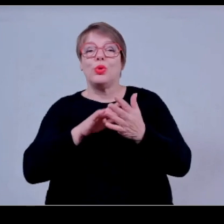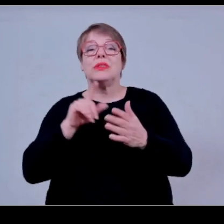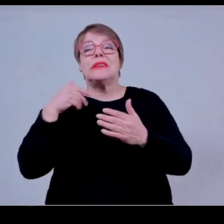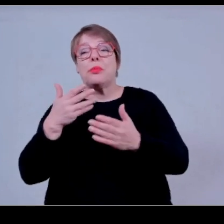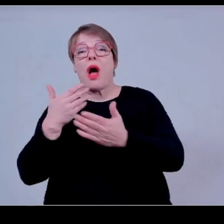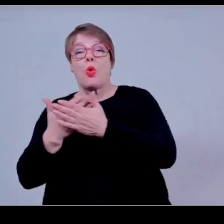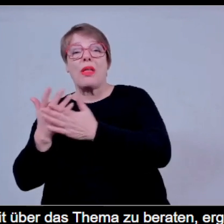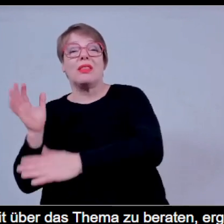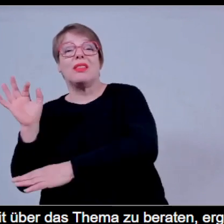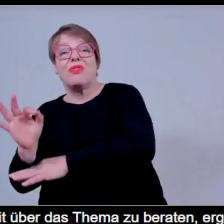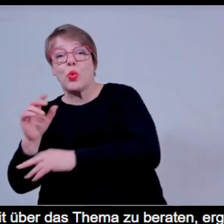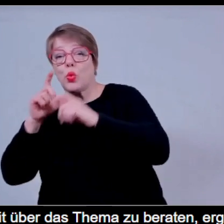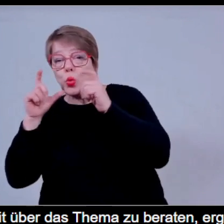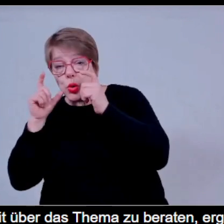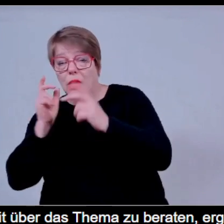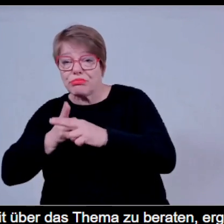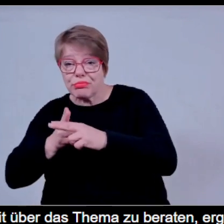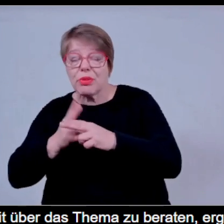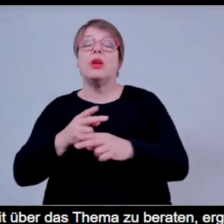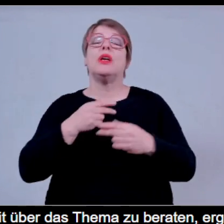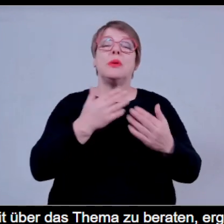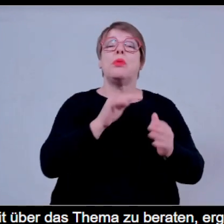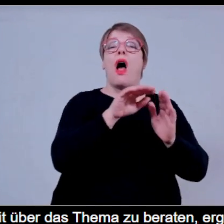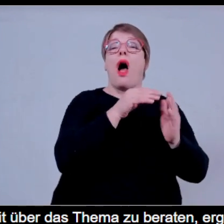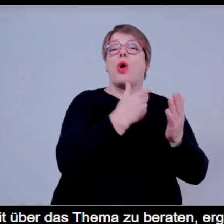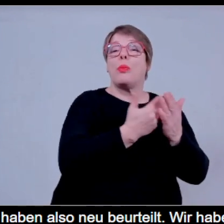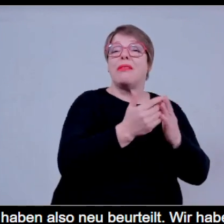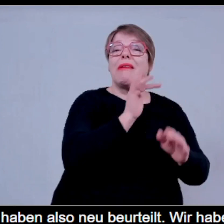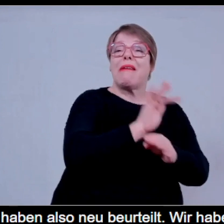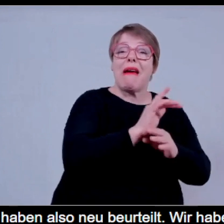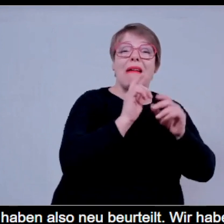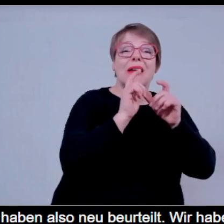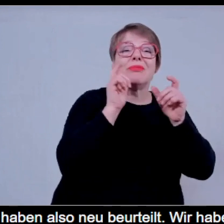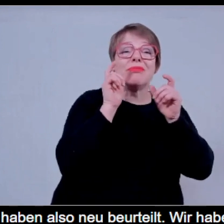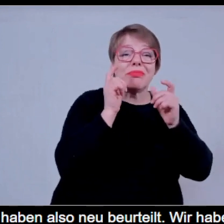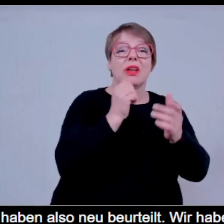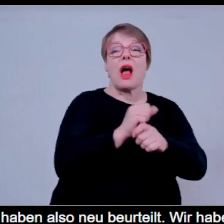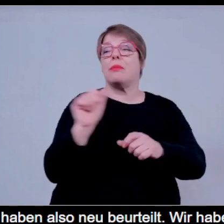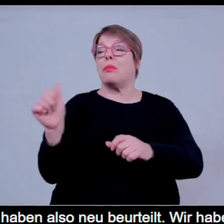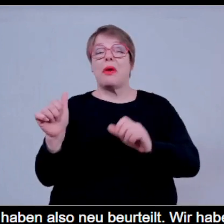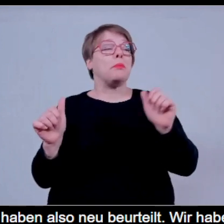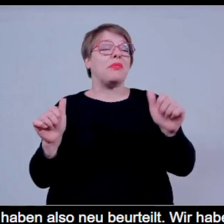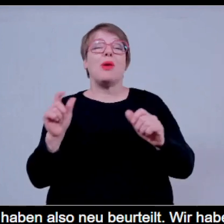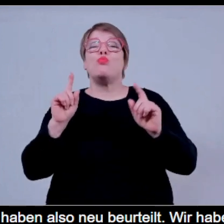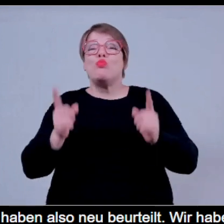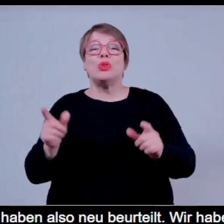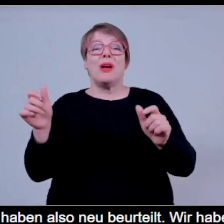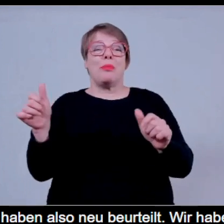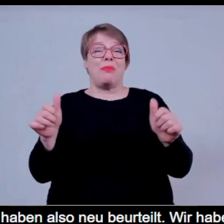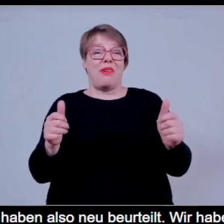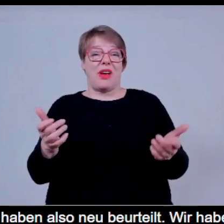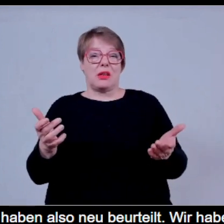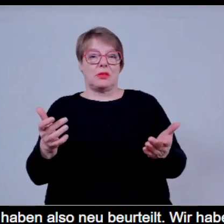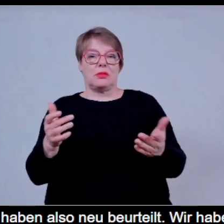bewerten im Lichte der Infektionsschutzverordnung vor Ort. Schleswig-Holstein hat angedeutet, dass Sie zum Ende des Jahres